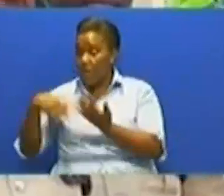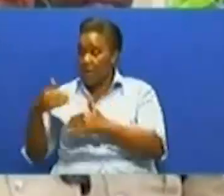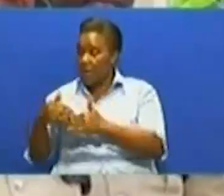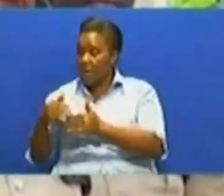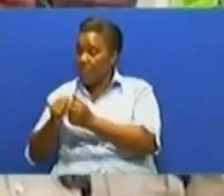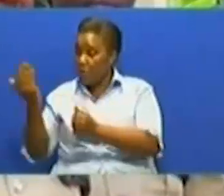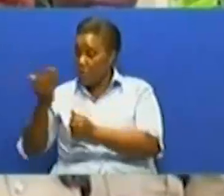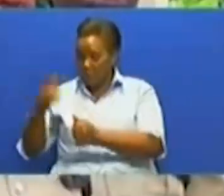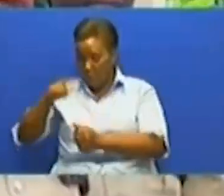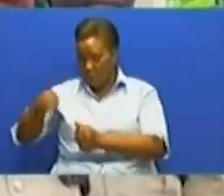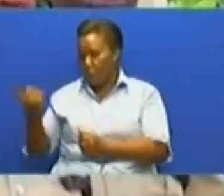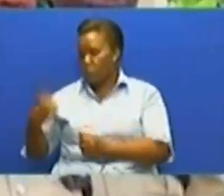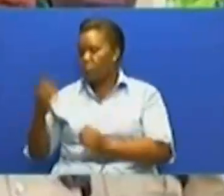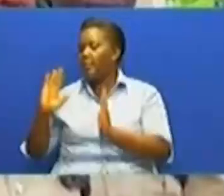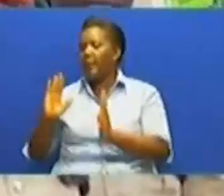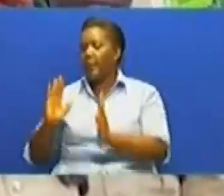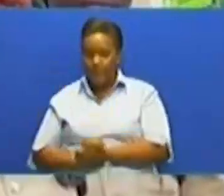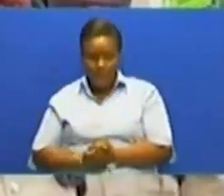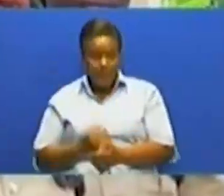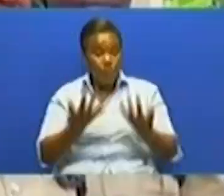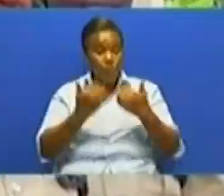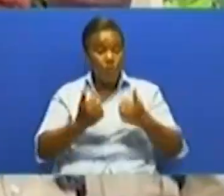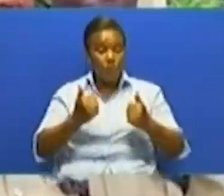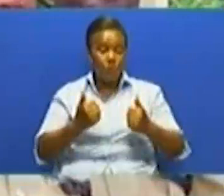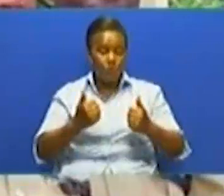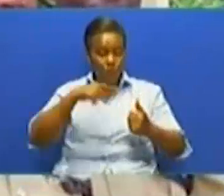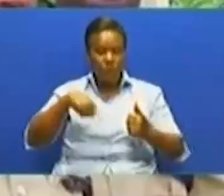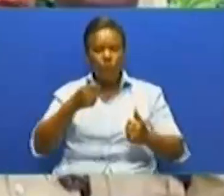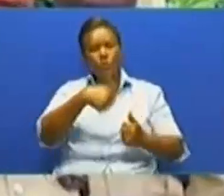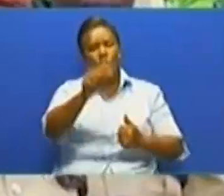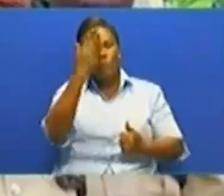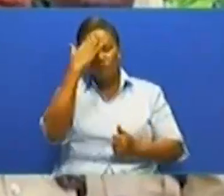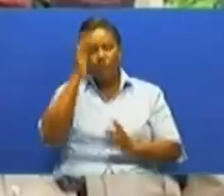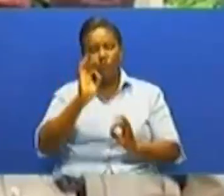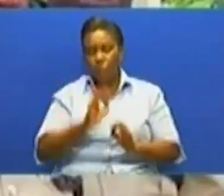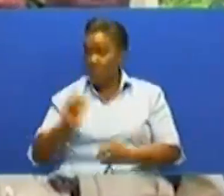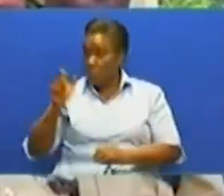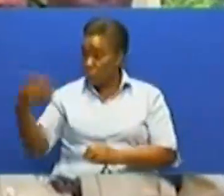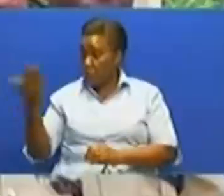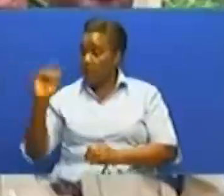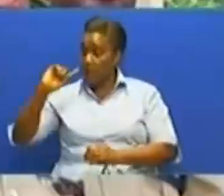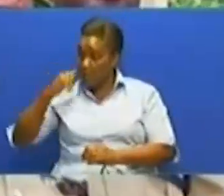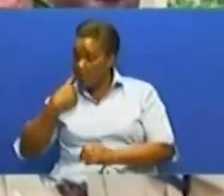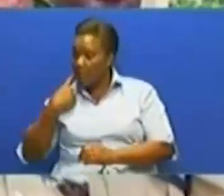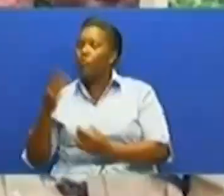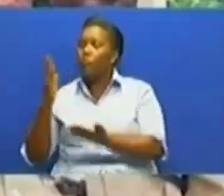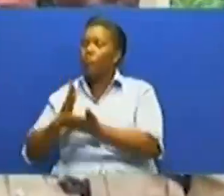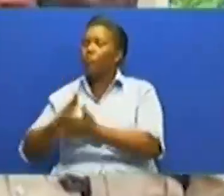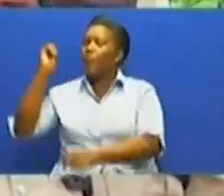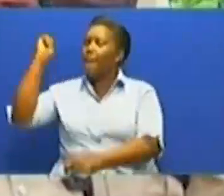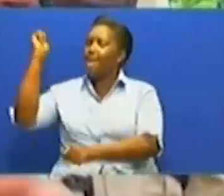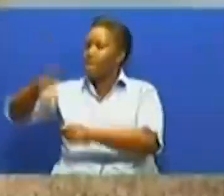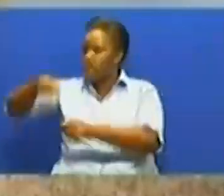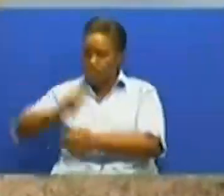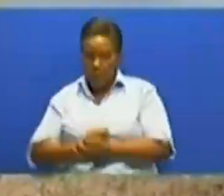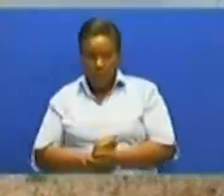sisi tuko tayari kushughulika nao. Na of course uwezo wetu, bahati nzuri wa Tanzania unajua uwezo wetu ni mkubwa. Anayejaribu tutamgonga vizuri kwa mjibu wa sheria, na